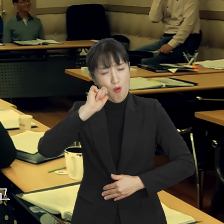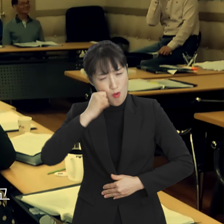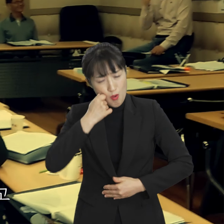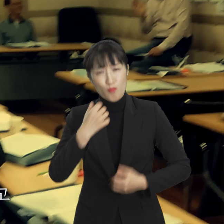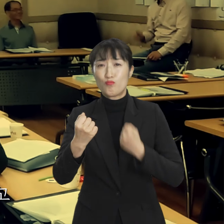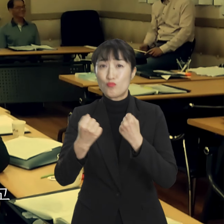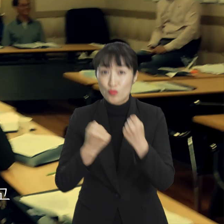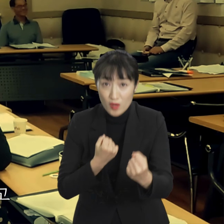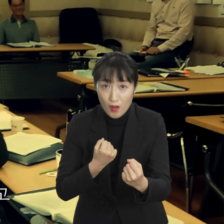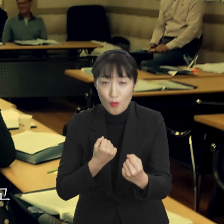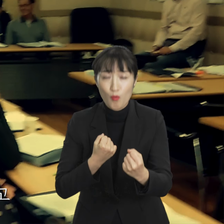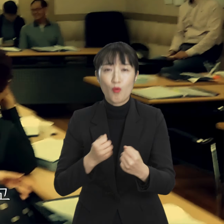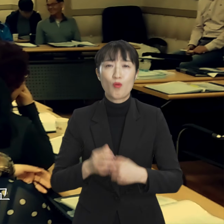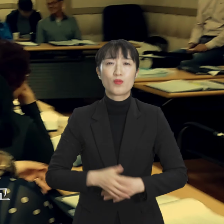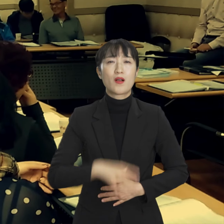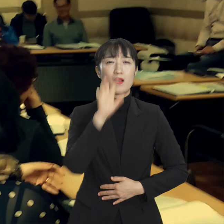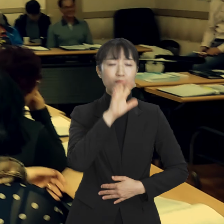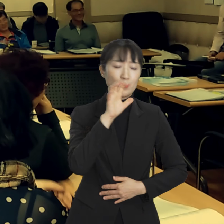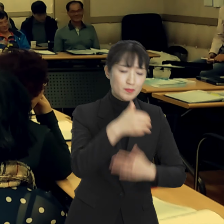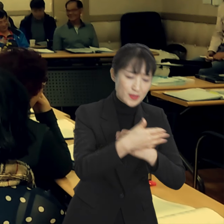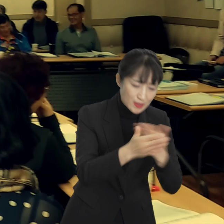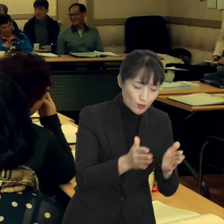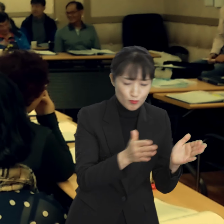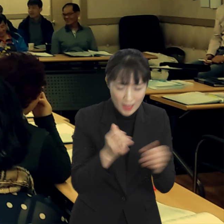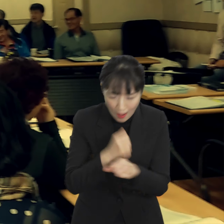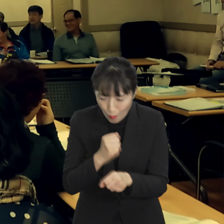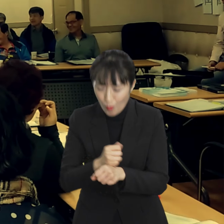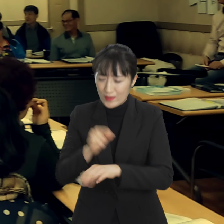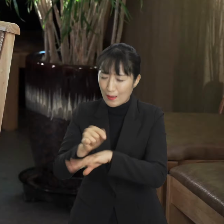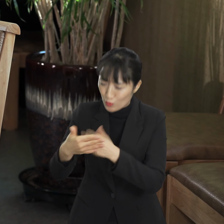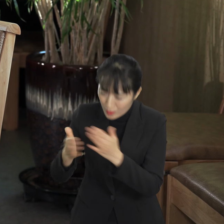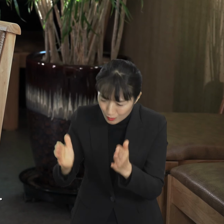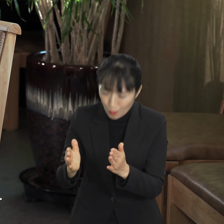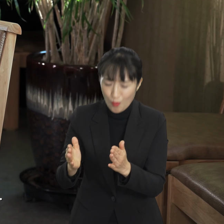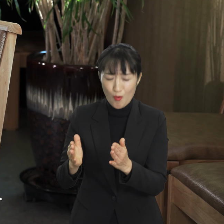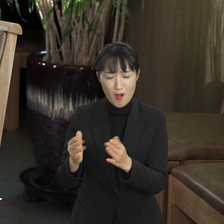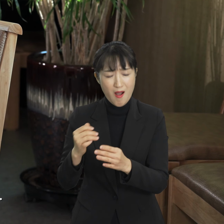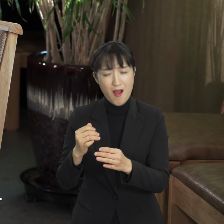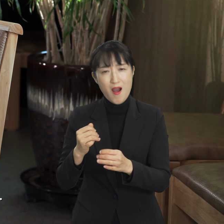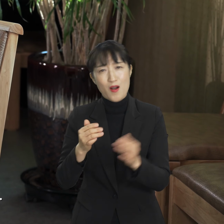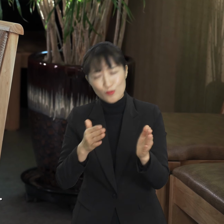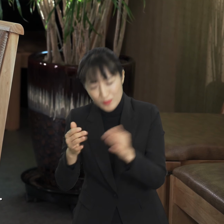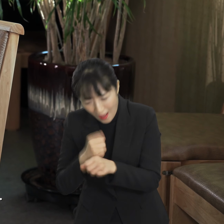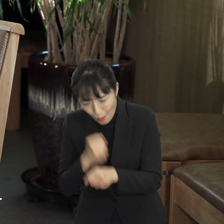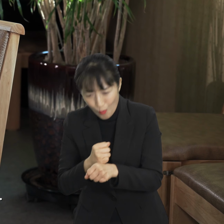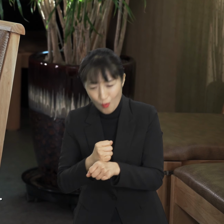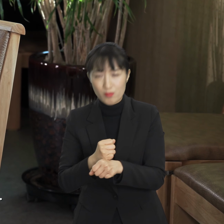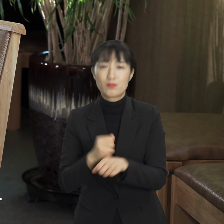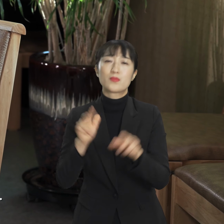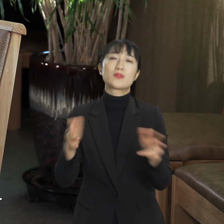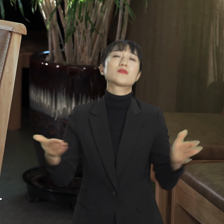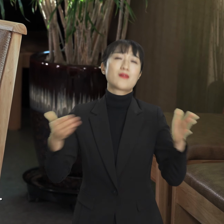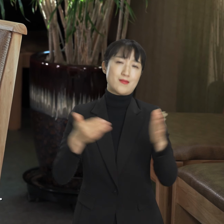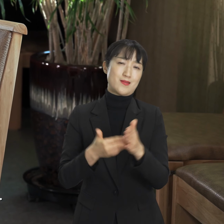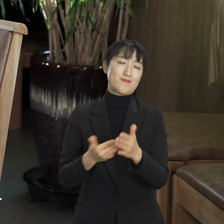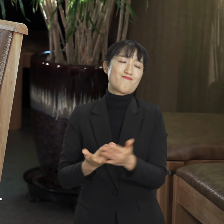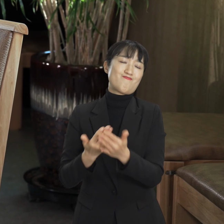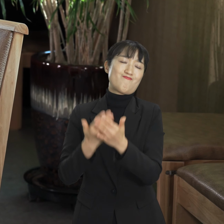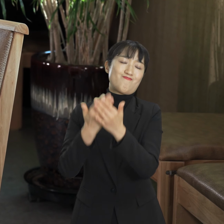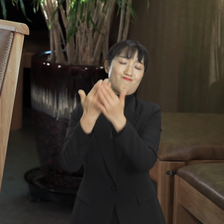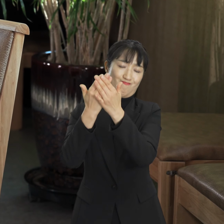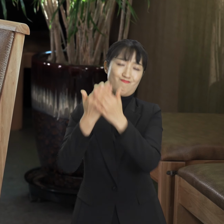합 장 만들고 또 한 사무실도 만들어 가지고 일단 시작해서 발전이 됐습니다 2002년도에요